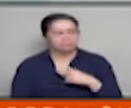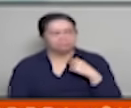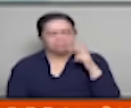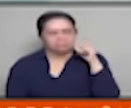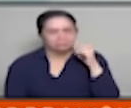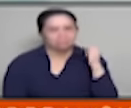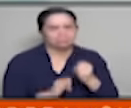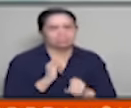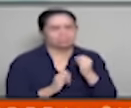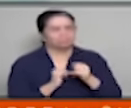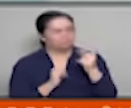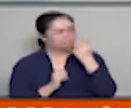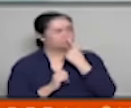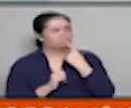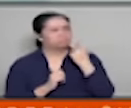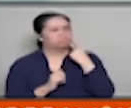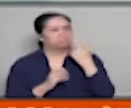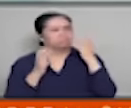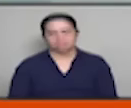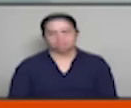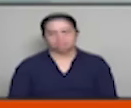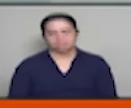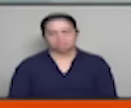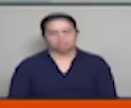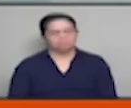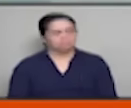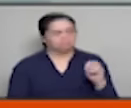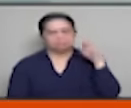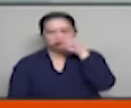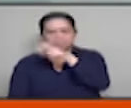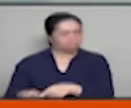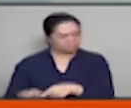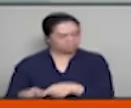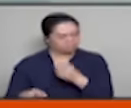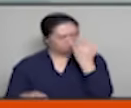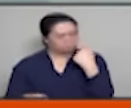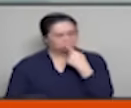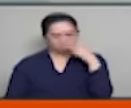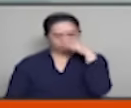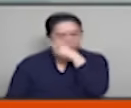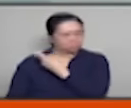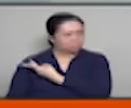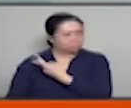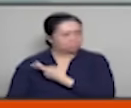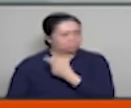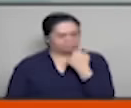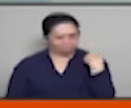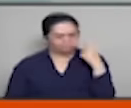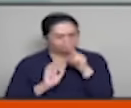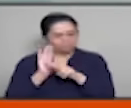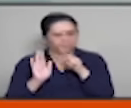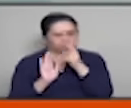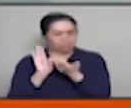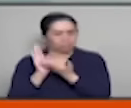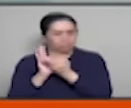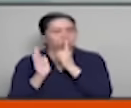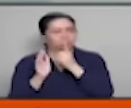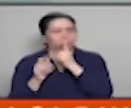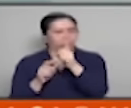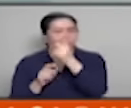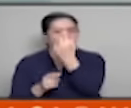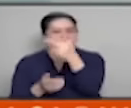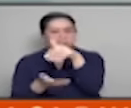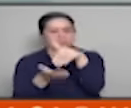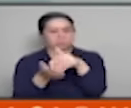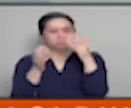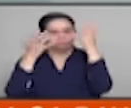Okay, last na lang chairman. Bakit sinasabi mo kanina nagsisinungaling itong dalawa? Wala ka naman doon sa pangyayari. So ba't mo nasabi nagsisinungaling? Eh may video naman. Talaga naman si Kagawad nasa gitna